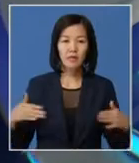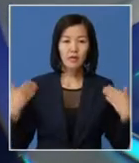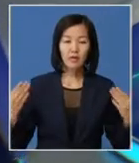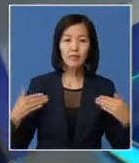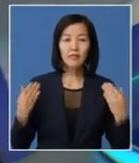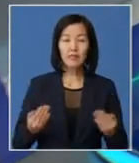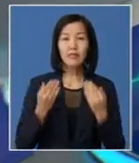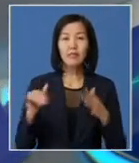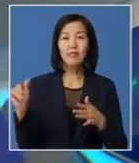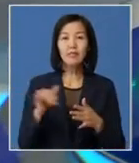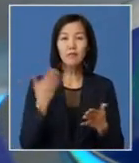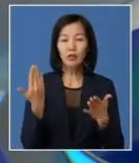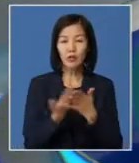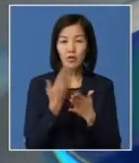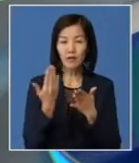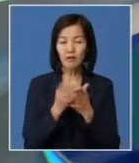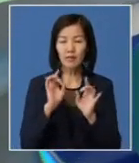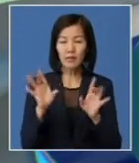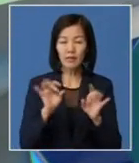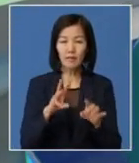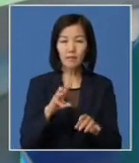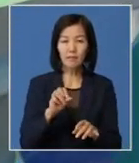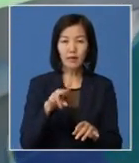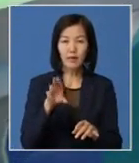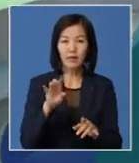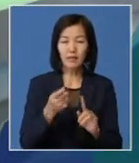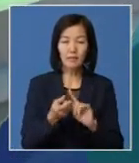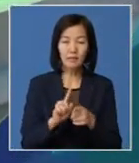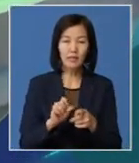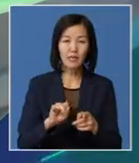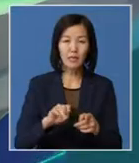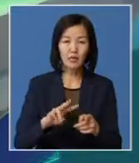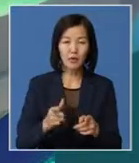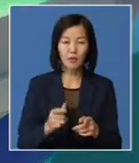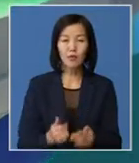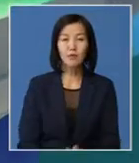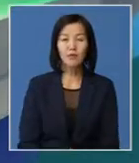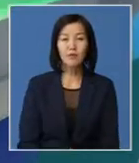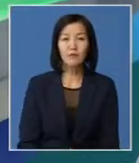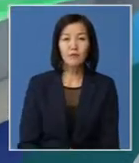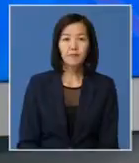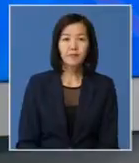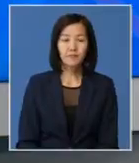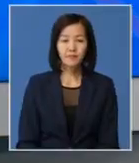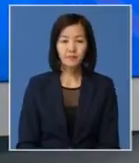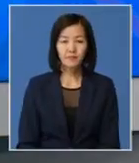Армысыздар, жет орнасында қортынды жаңалықтар. Студияда Мадина Берікқызы, сурдо аудармада Айгүл Жұмашқызы.